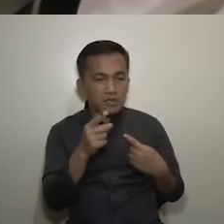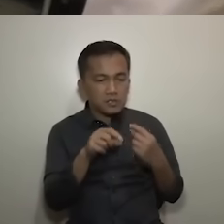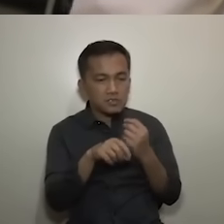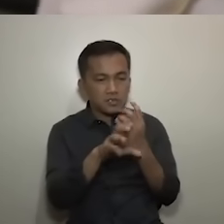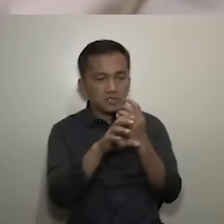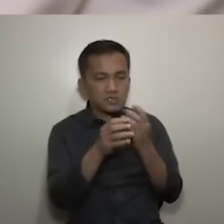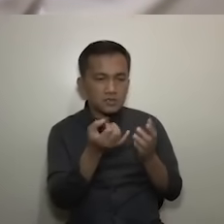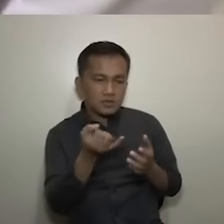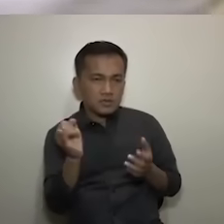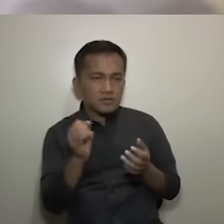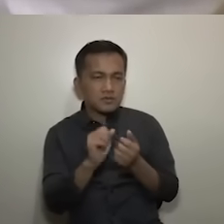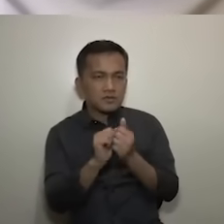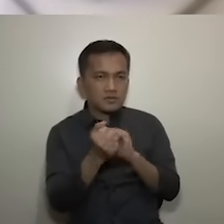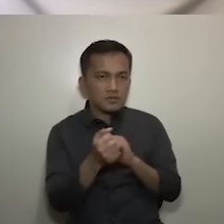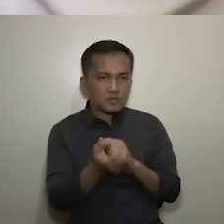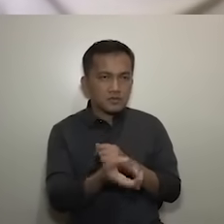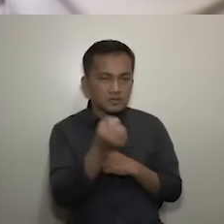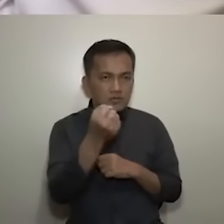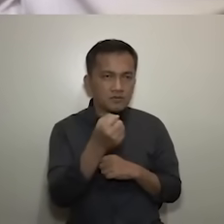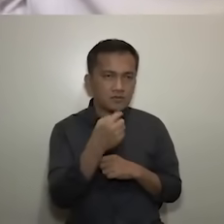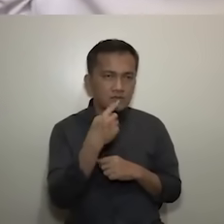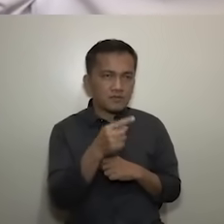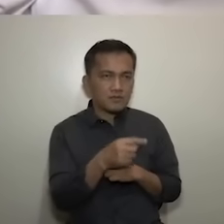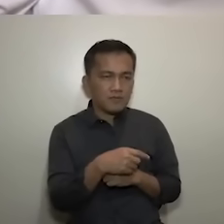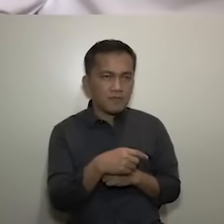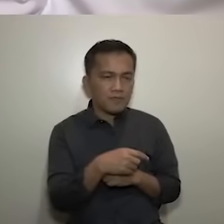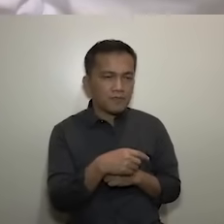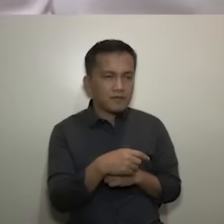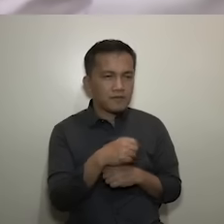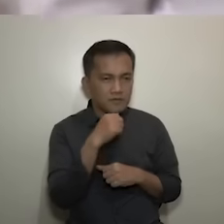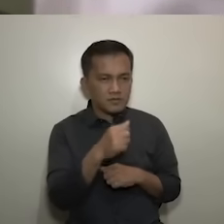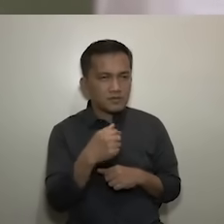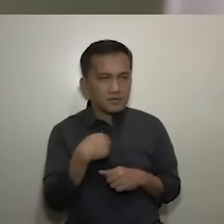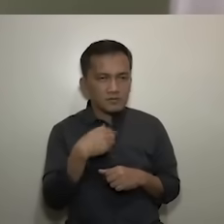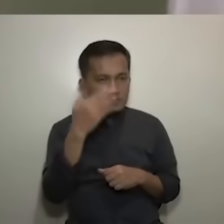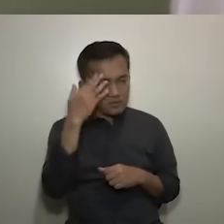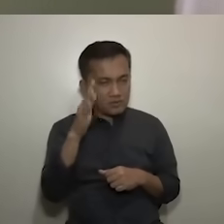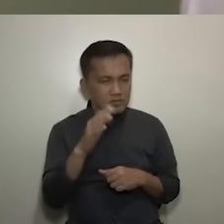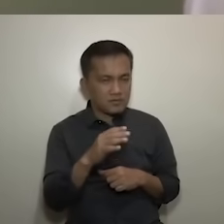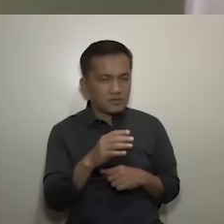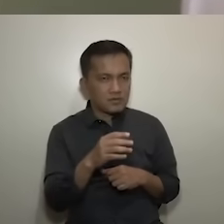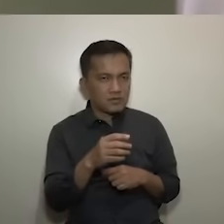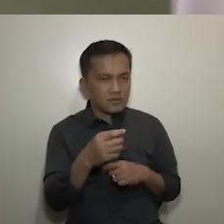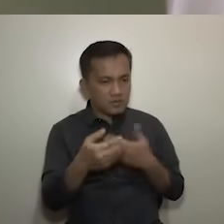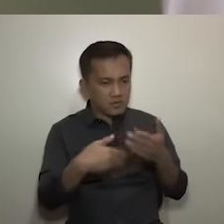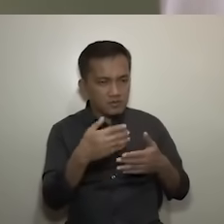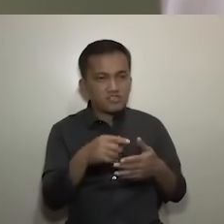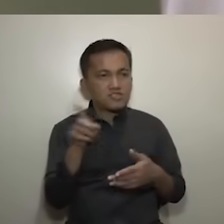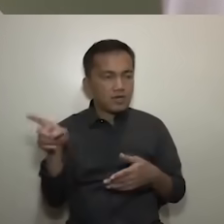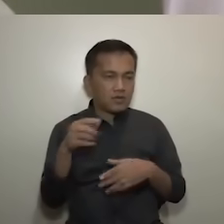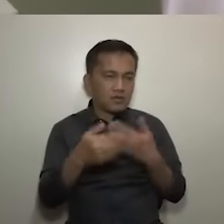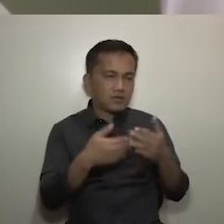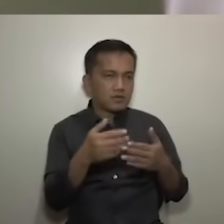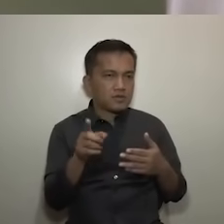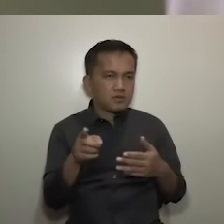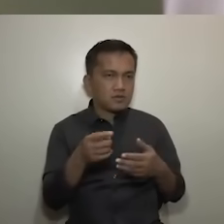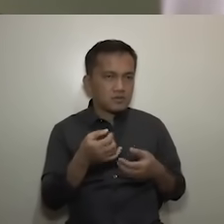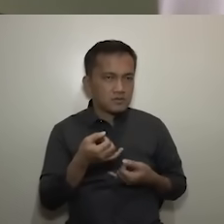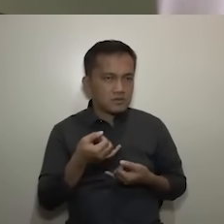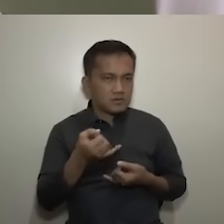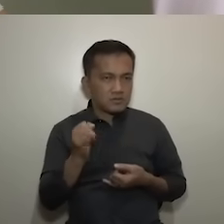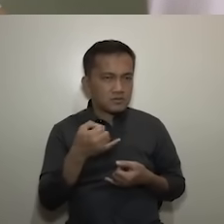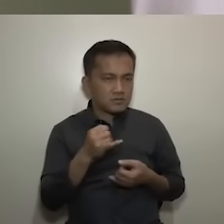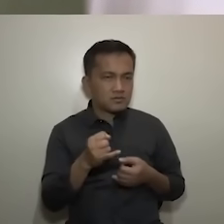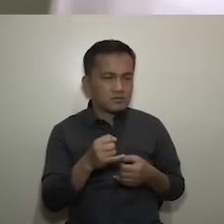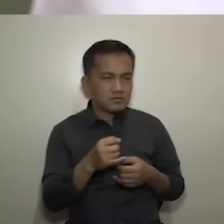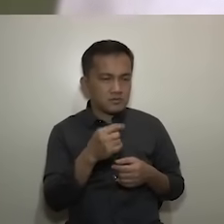ini-invite ako na maging owner din doon. Hindi naman kasi ako marunong kasi humawak noon. Siya ang humawak. Kaya nag-invite. Yun